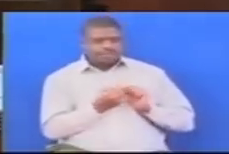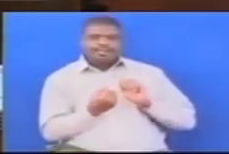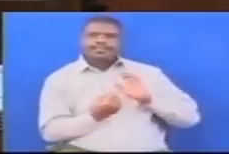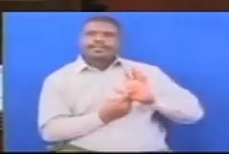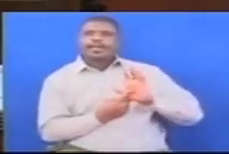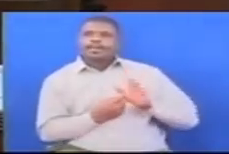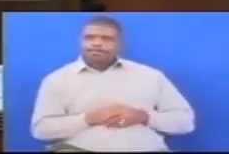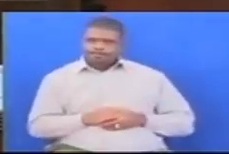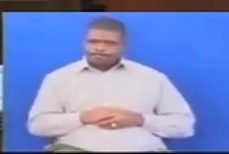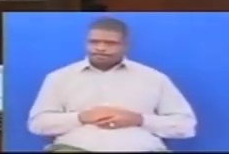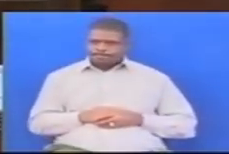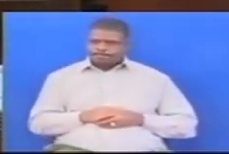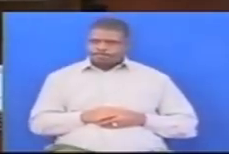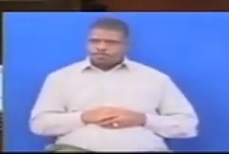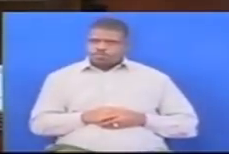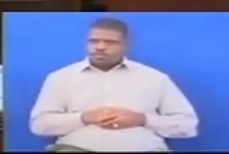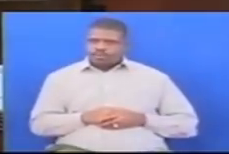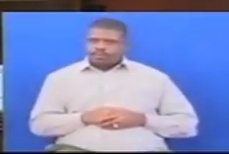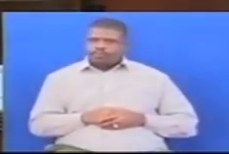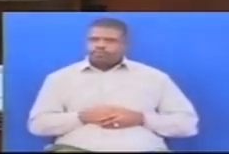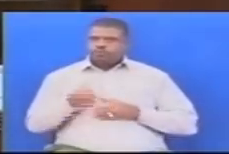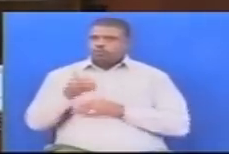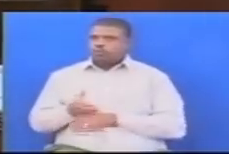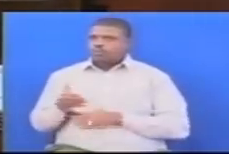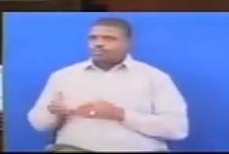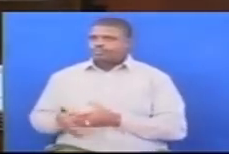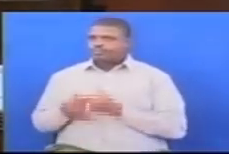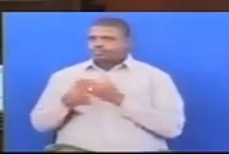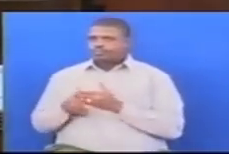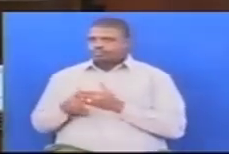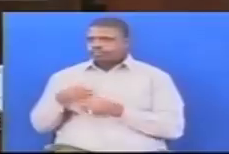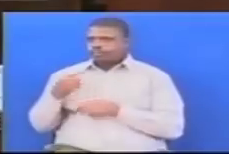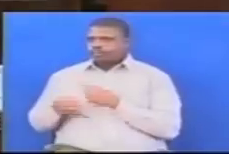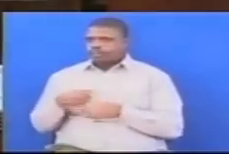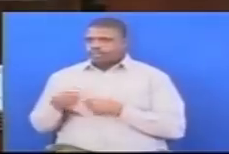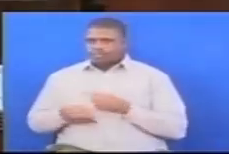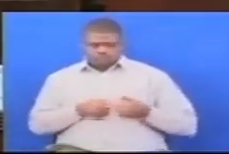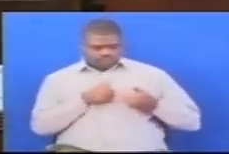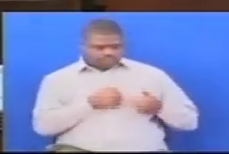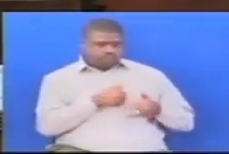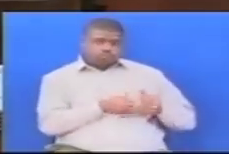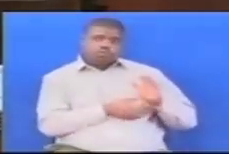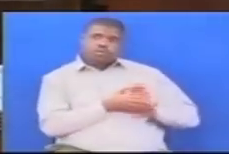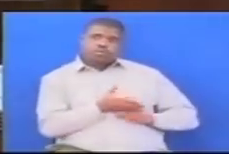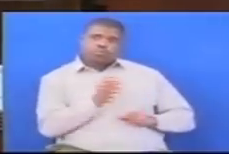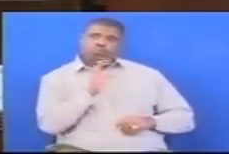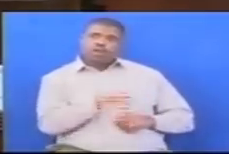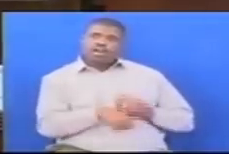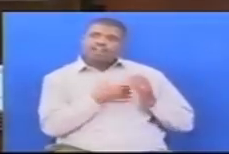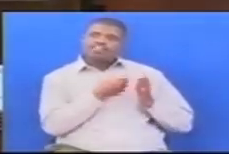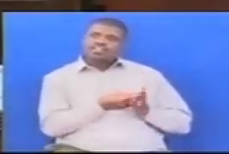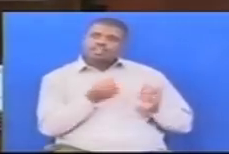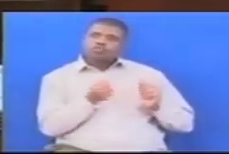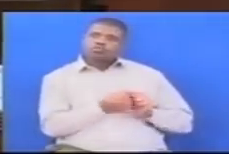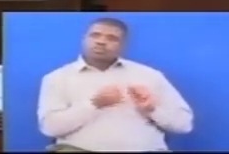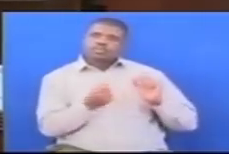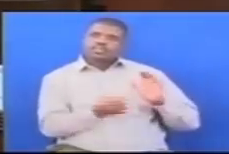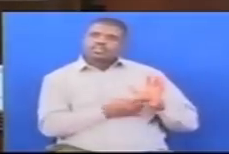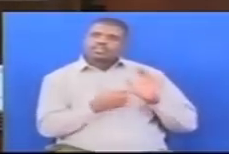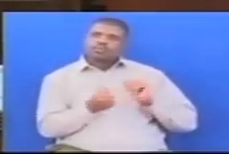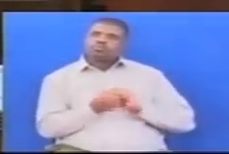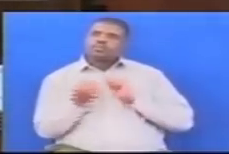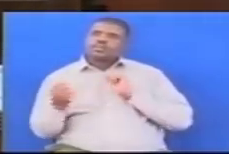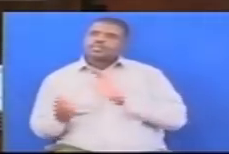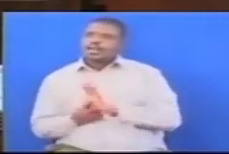Na ujenzi inaendelea. Na ujenzi wa mradi unatarajiwa kuanza mwaka wa fedha